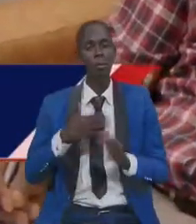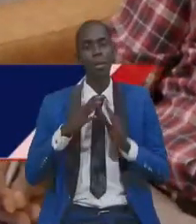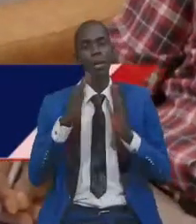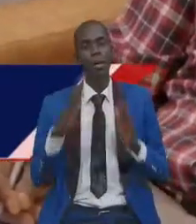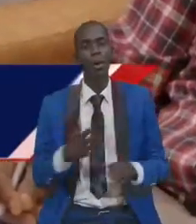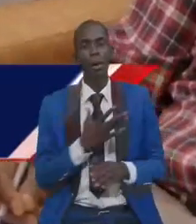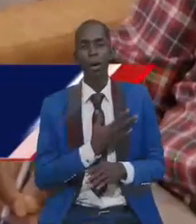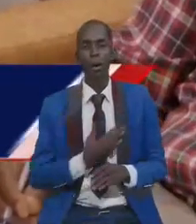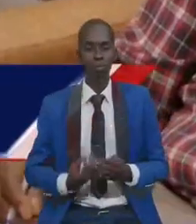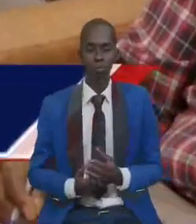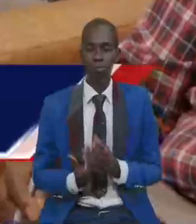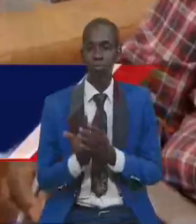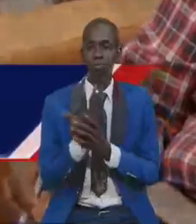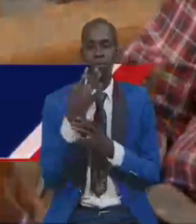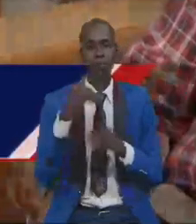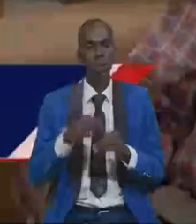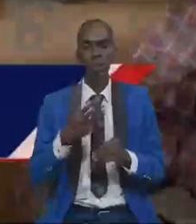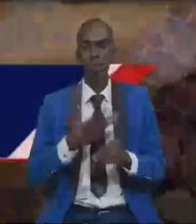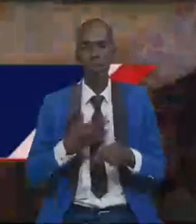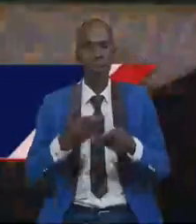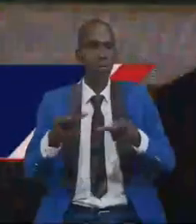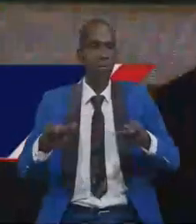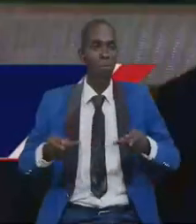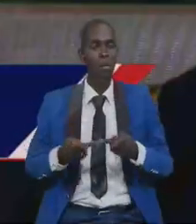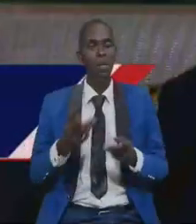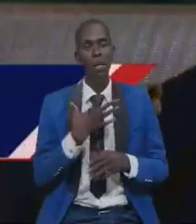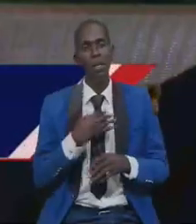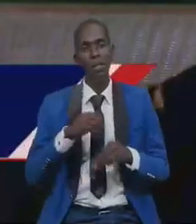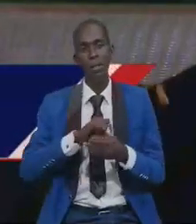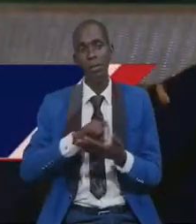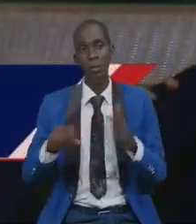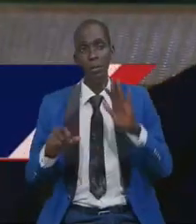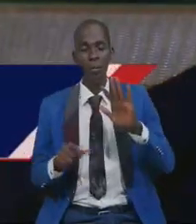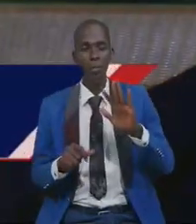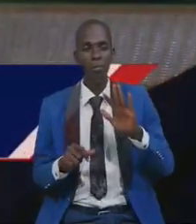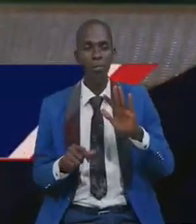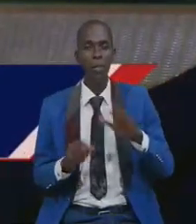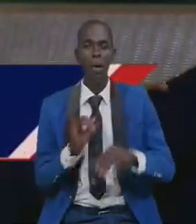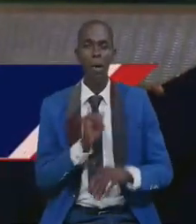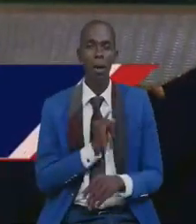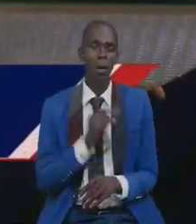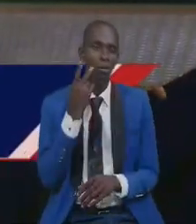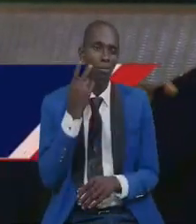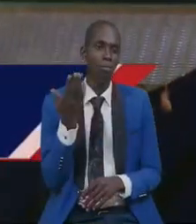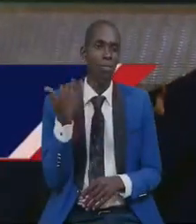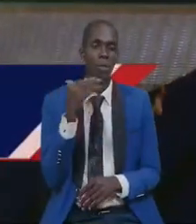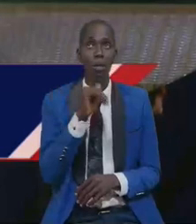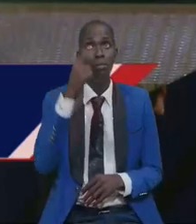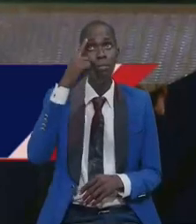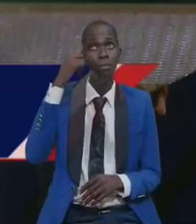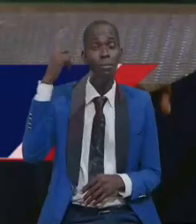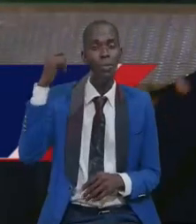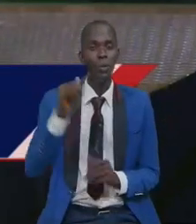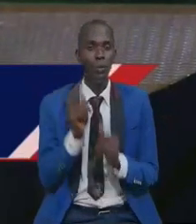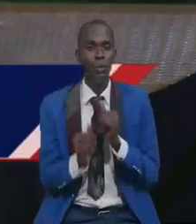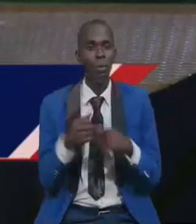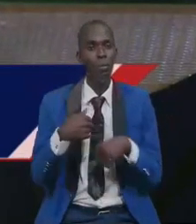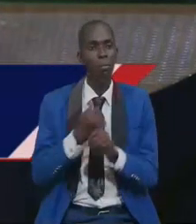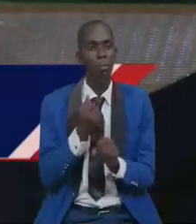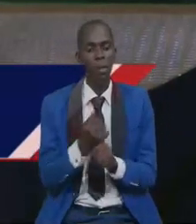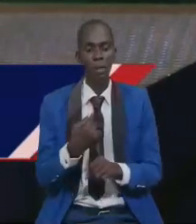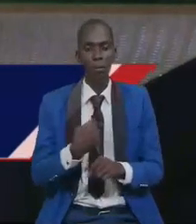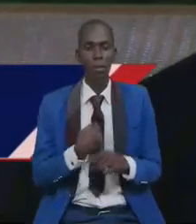mon palais. Verset 5. J'en eus un songe qui m'a effrayé. Les pensées